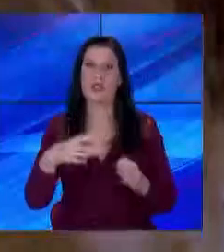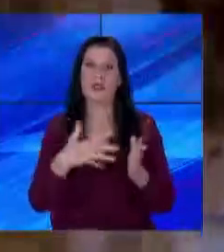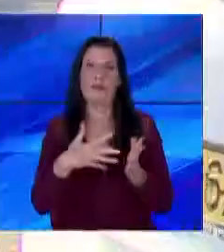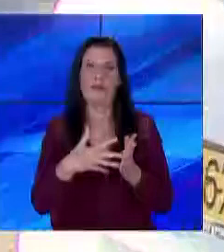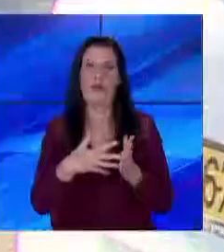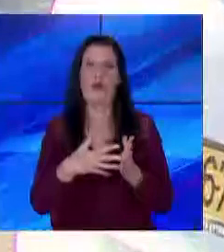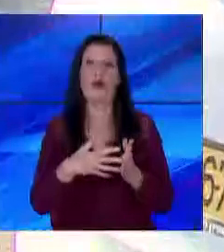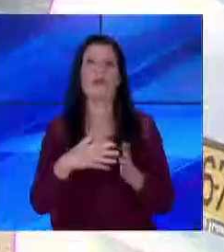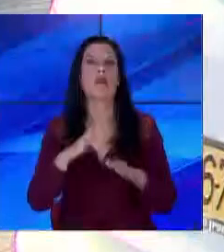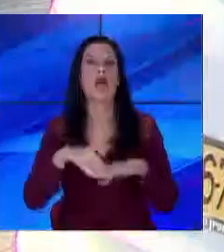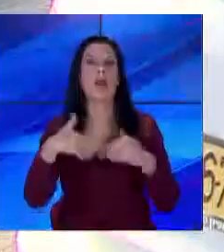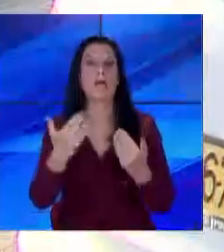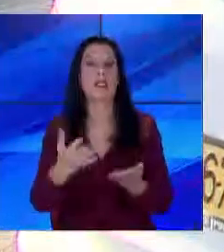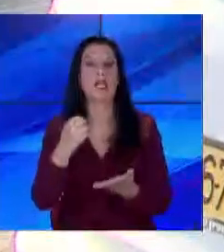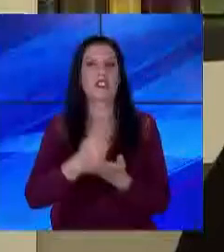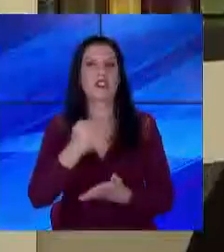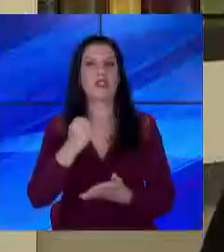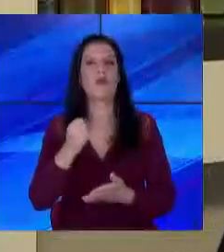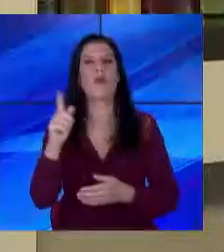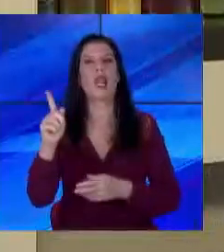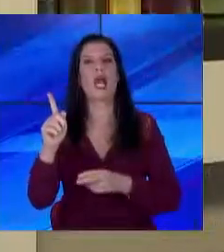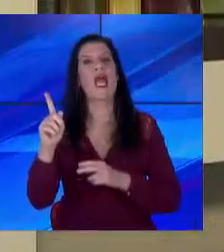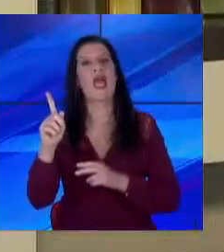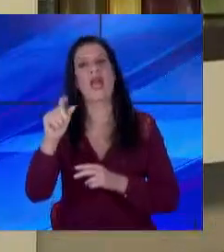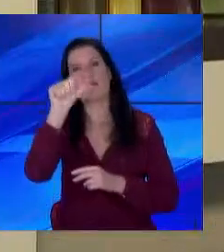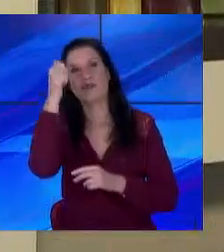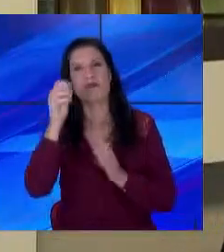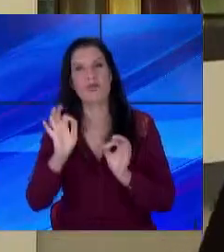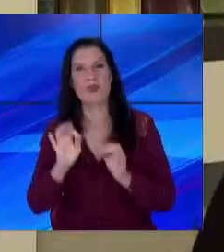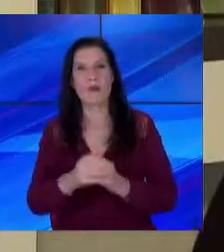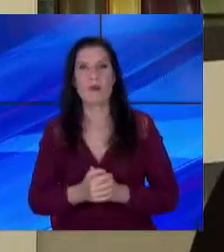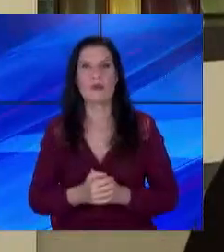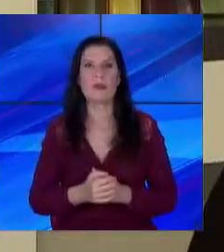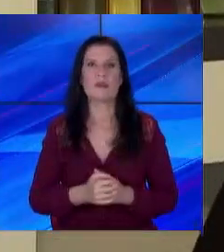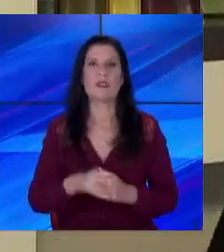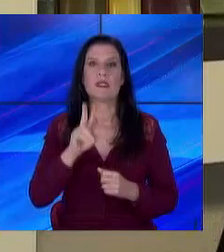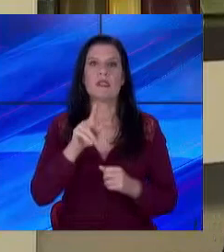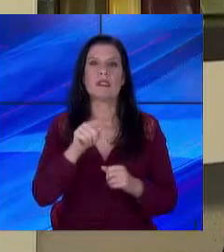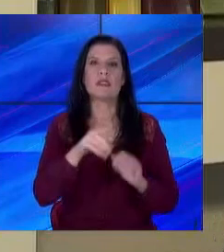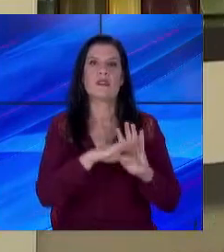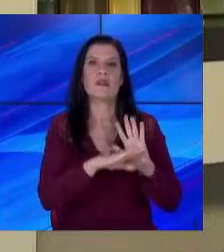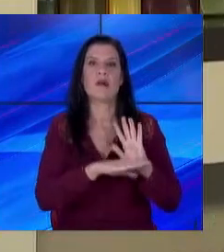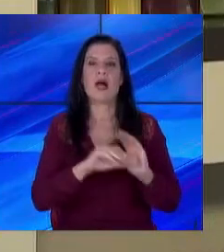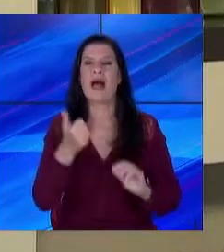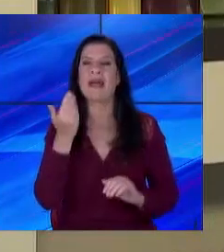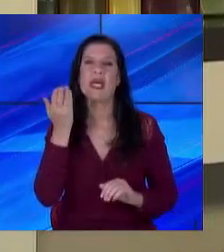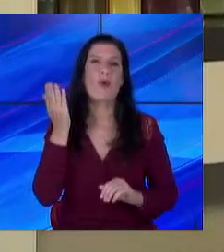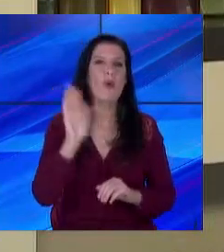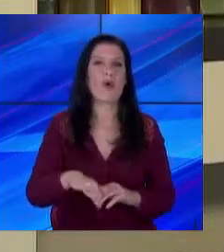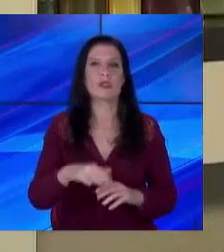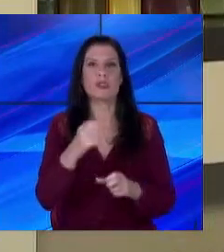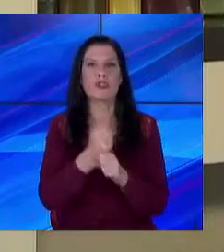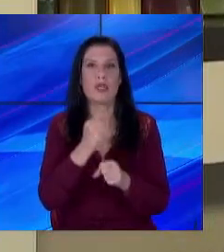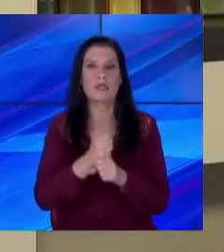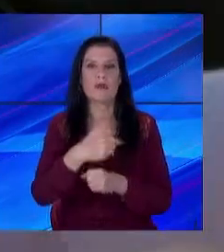האישור ליצרניות מסוימות. והרגולציה של שכחת ילדים ברכב היא מהרגולציות הגרועות ביותר שנעשו